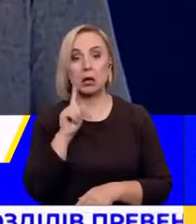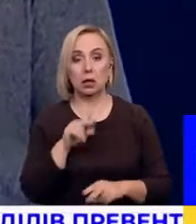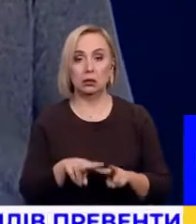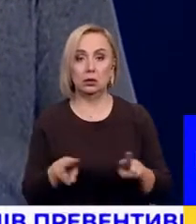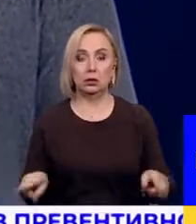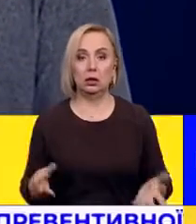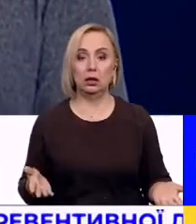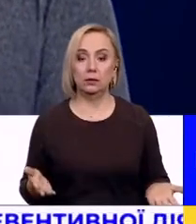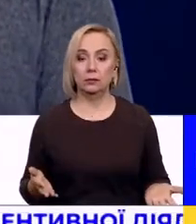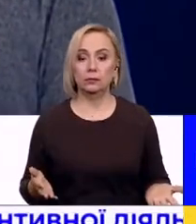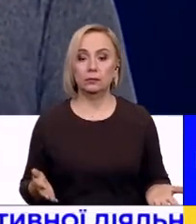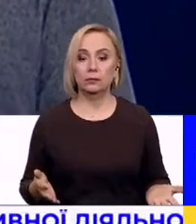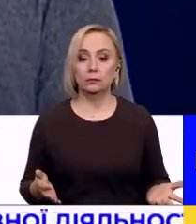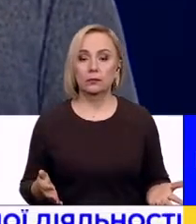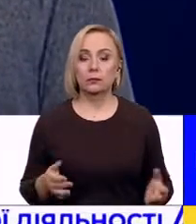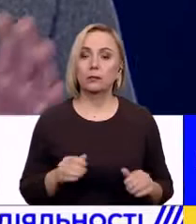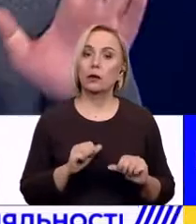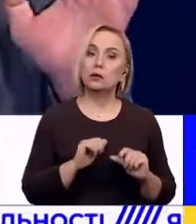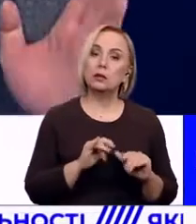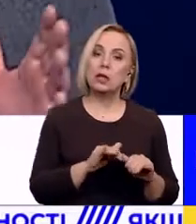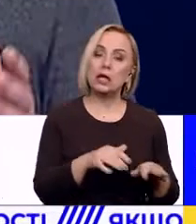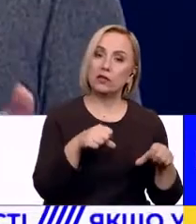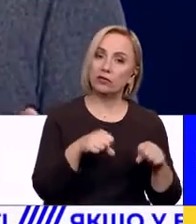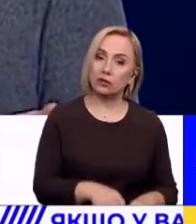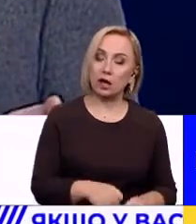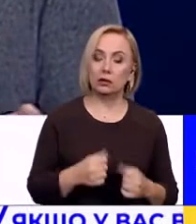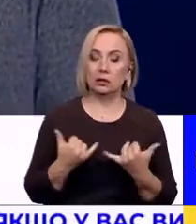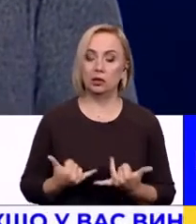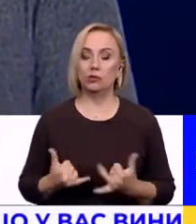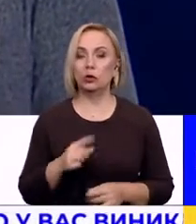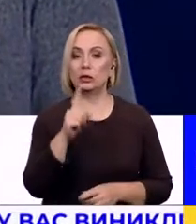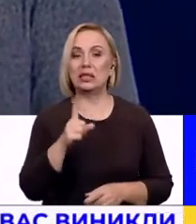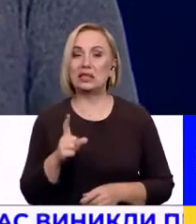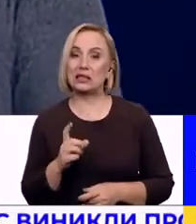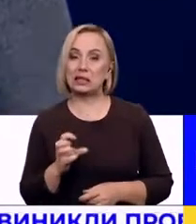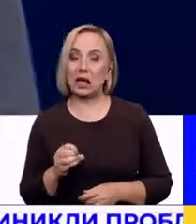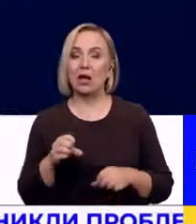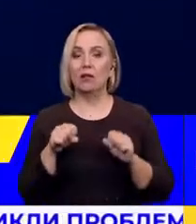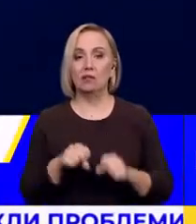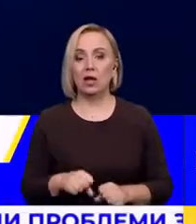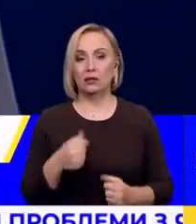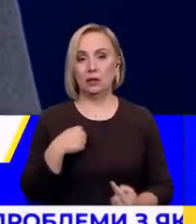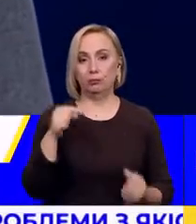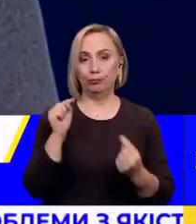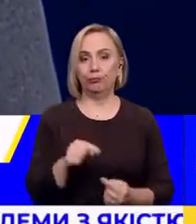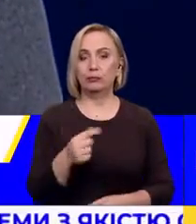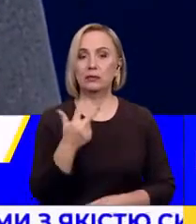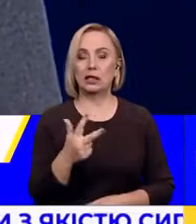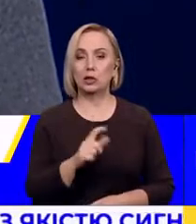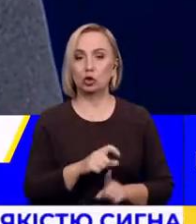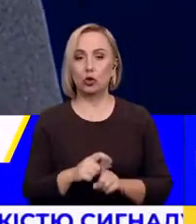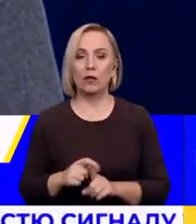іншим, дії влади і сьогоднішнього цю зевладу я характеризую 3 словами. Це